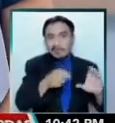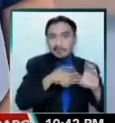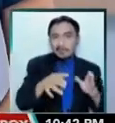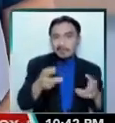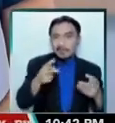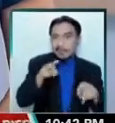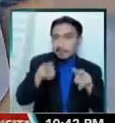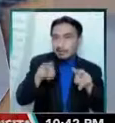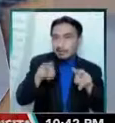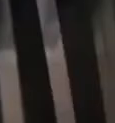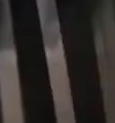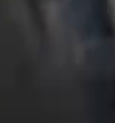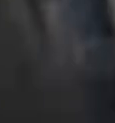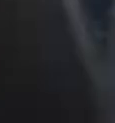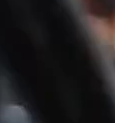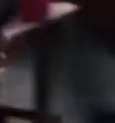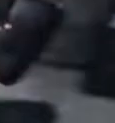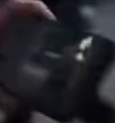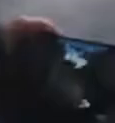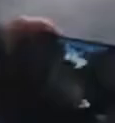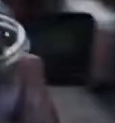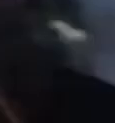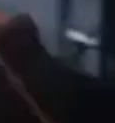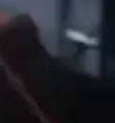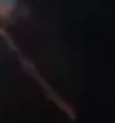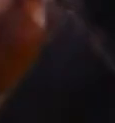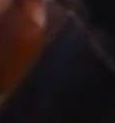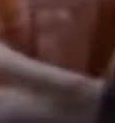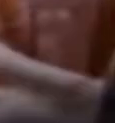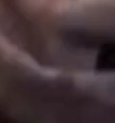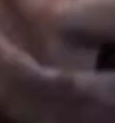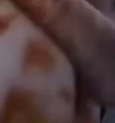Imagine ha, may vaccinated card ako, pero pwede akong lumabas, pero nandito lang ako sa bahay.